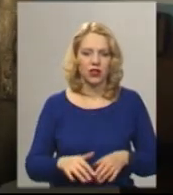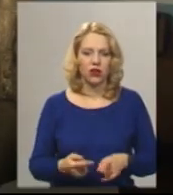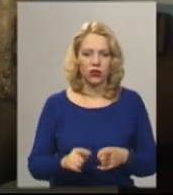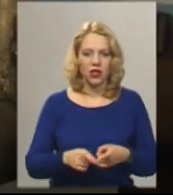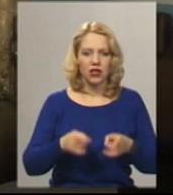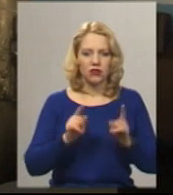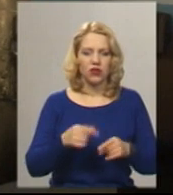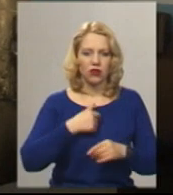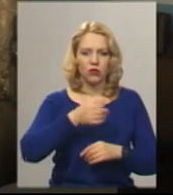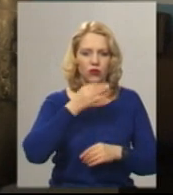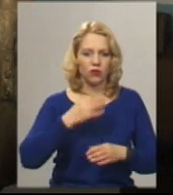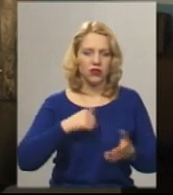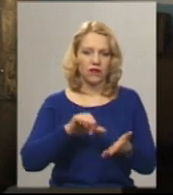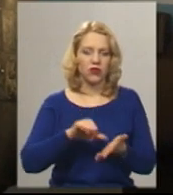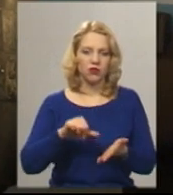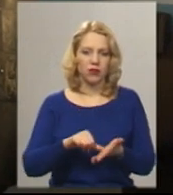Звичайно, дуже подобається виступати,